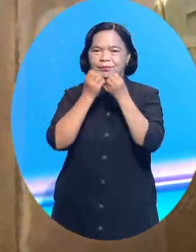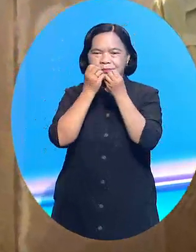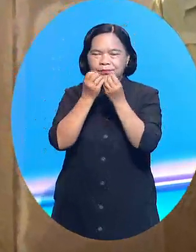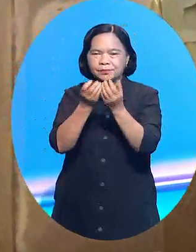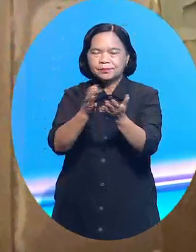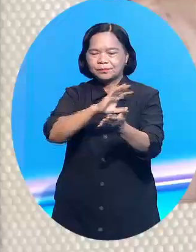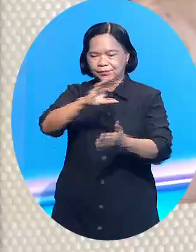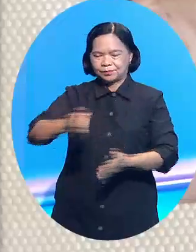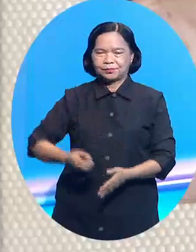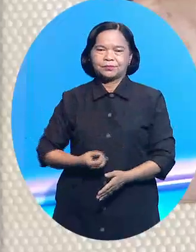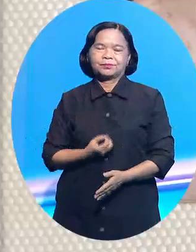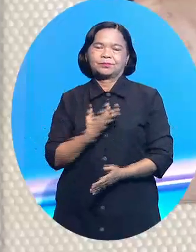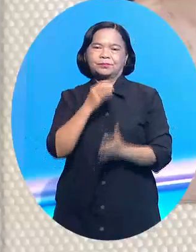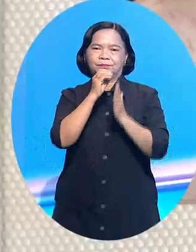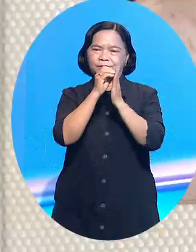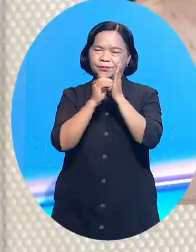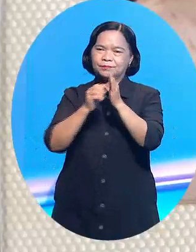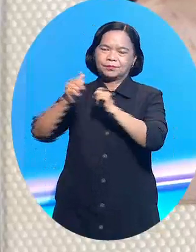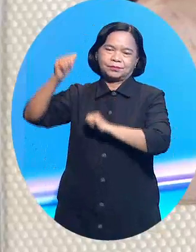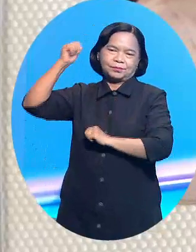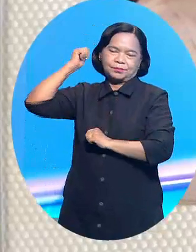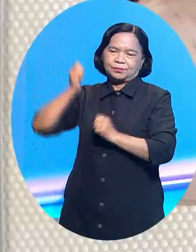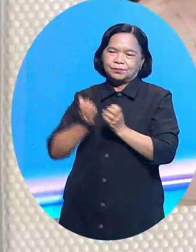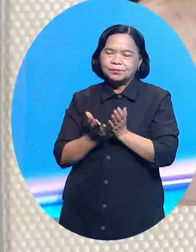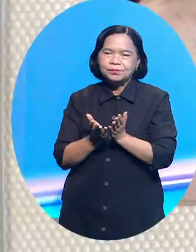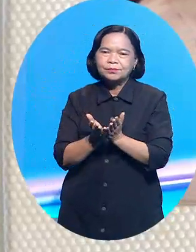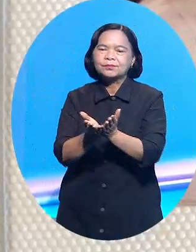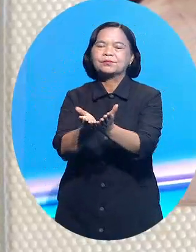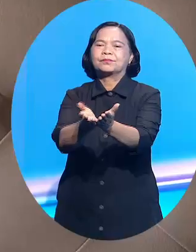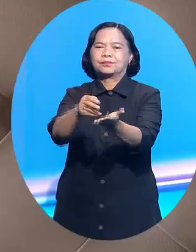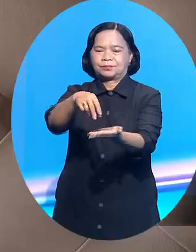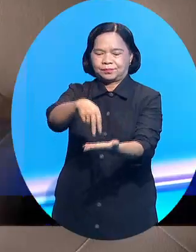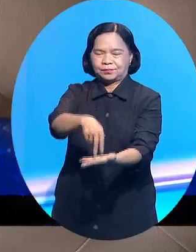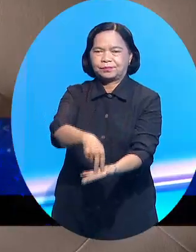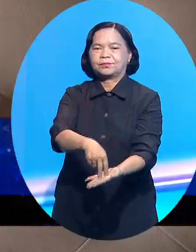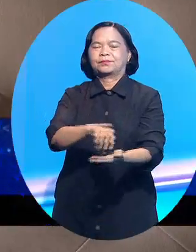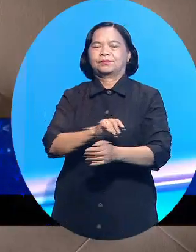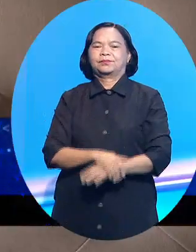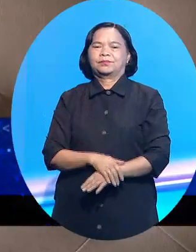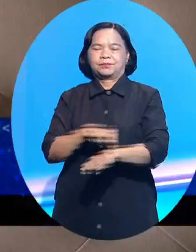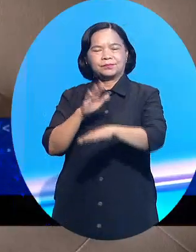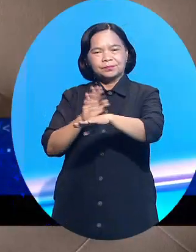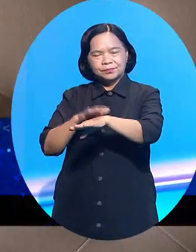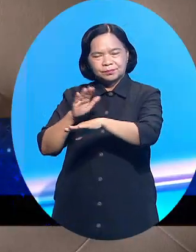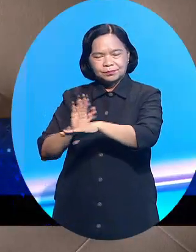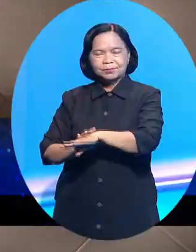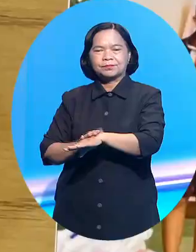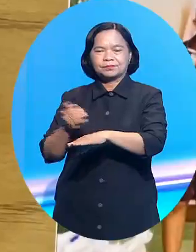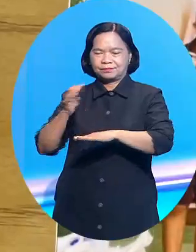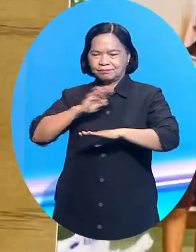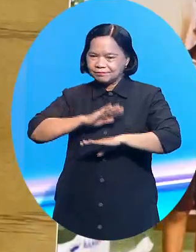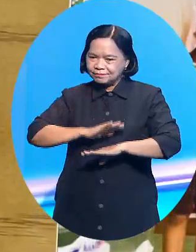sinh xã hội cho các địa phương mà năm xưa đoàn tàu không số từng cập bến. Chúng tôi vận động cũng đạt được kết